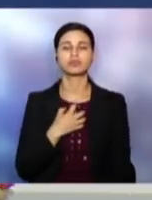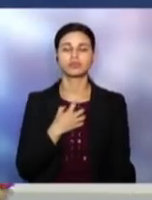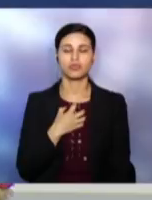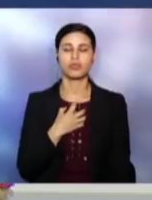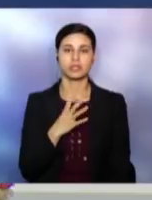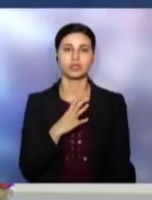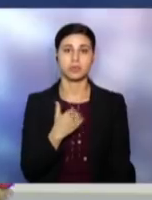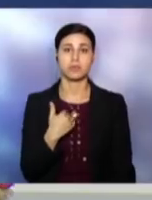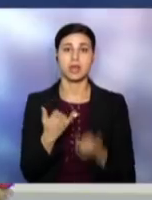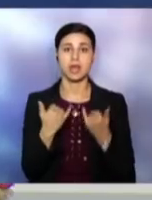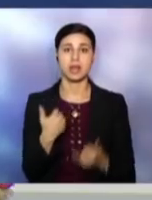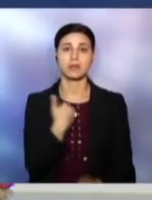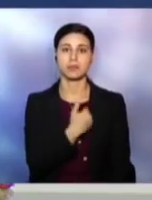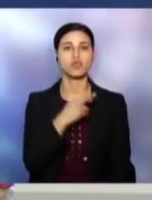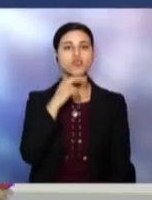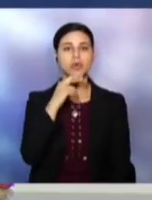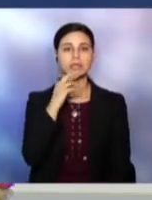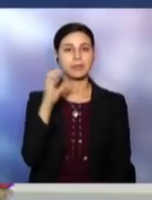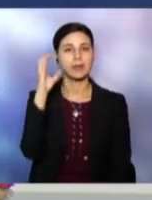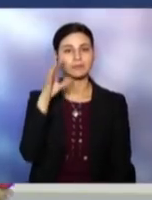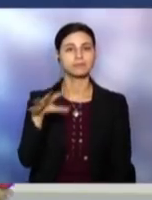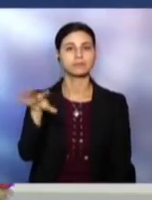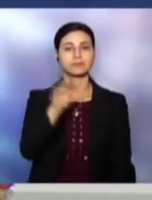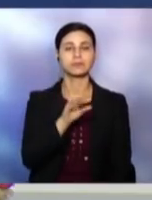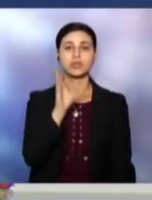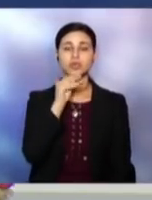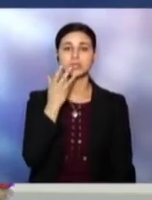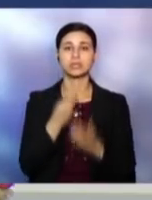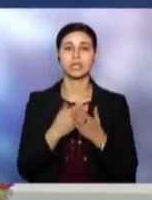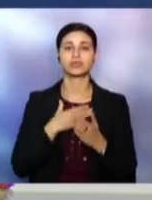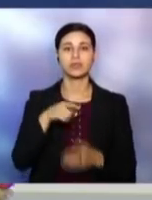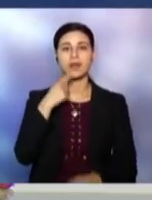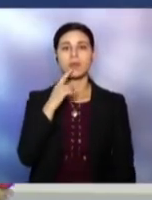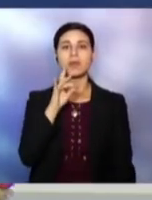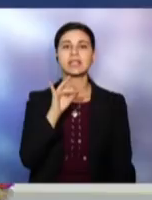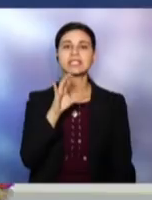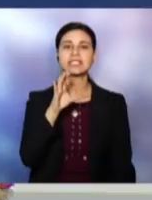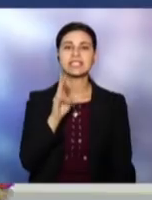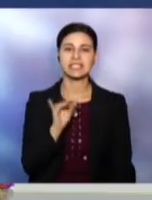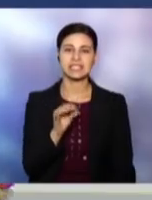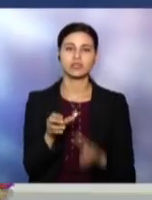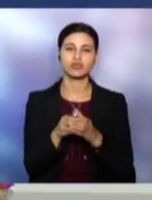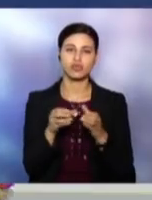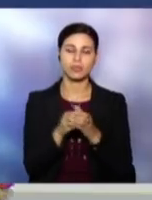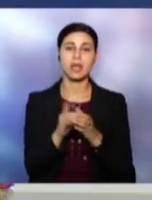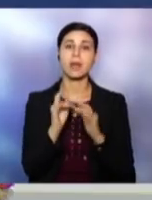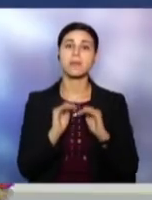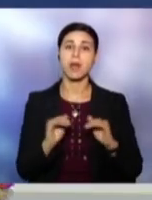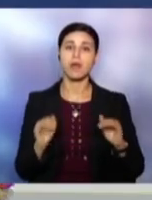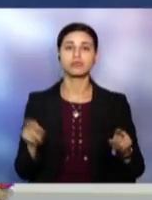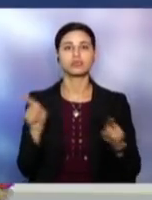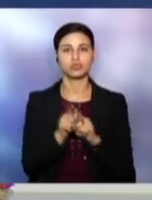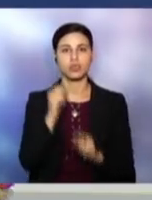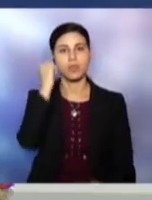და მე მინდა რომ მაყურებელმა ამასაც მიაქციოს ყურადღება. როდესაც ჩვენ ლაპარაკობთ რისკ ჯგუფ ფებზე ბავშვებთან ერთად ხანდაზმულების განიხილება,